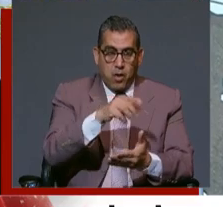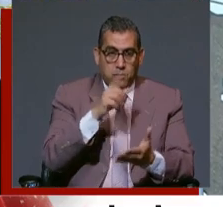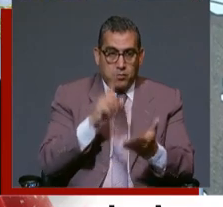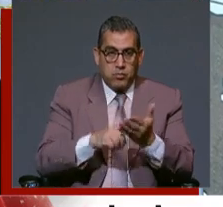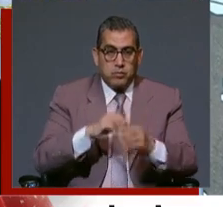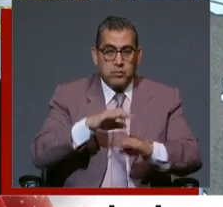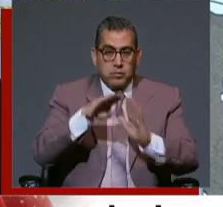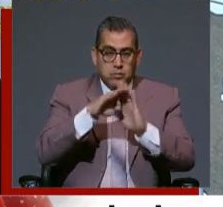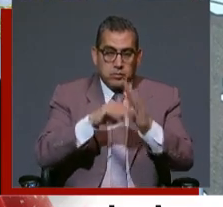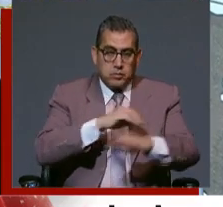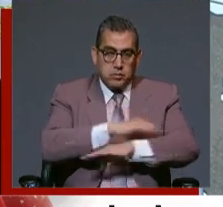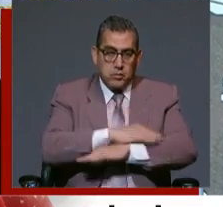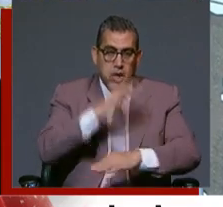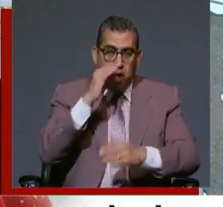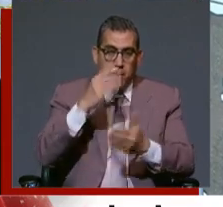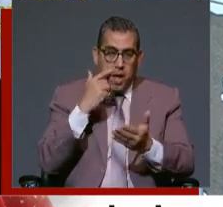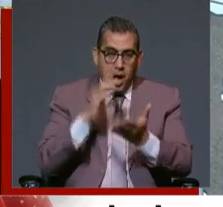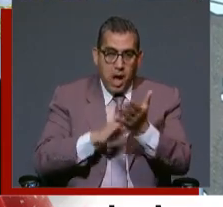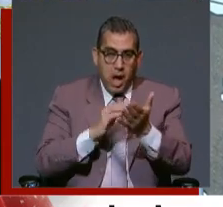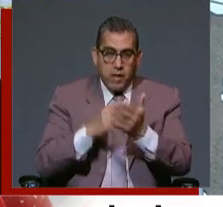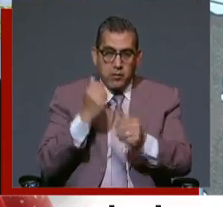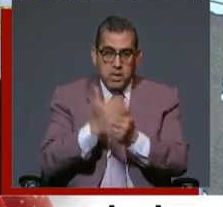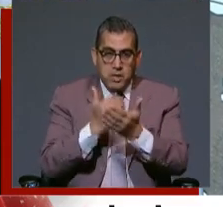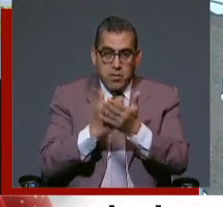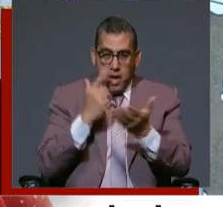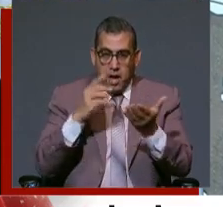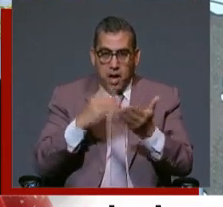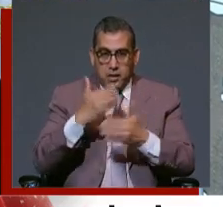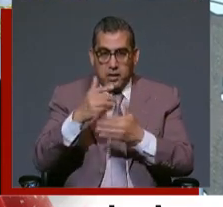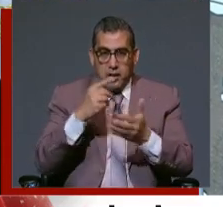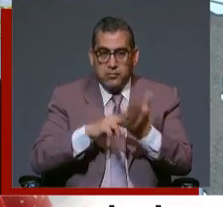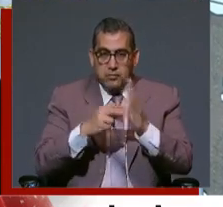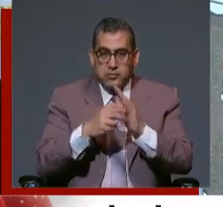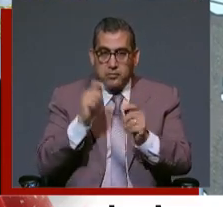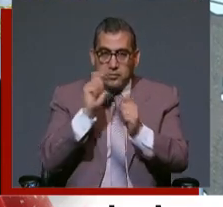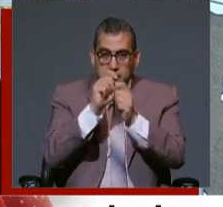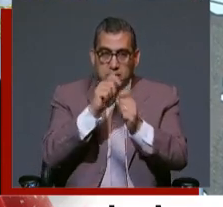التزام بالحد من مخاطر الاستثمار من خلال إجراءات